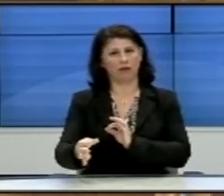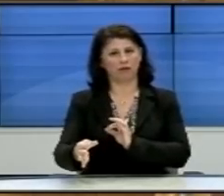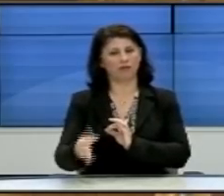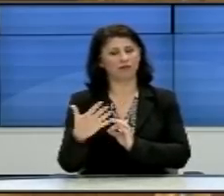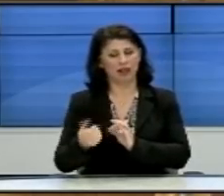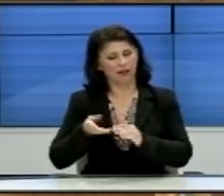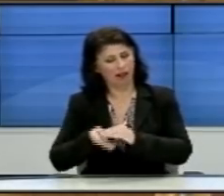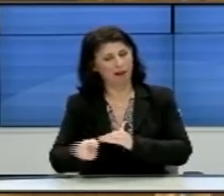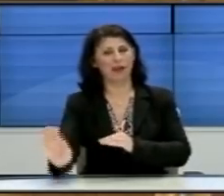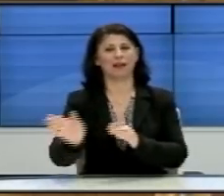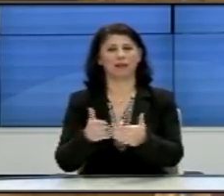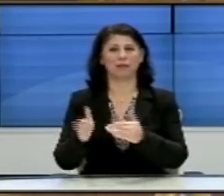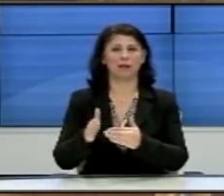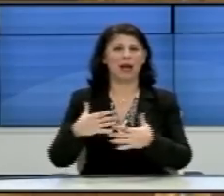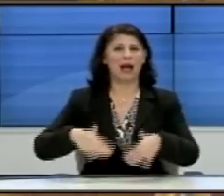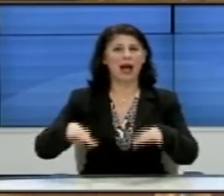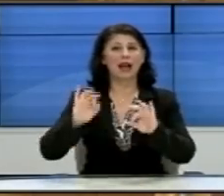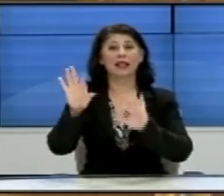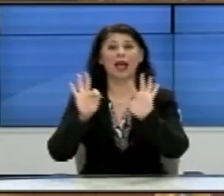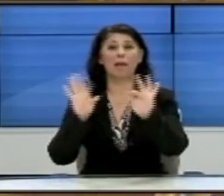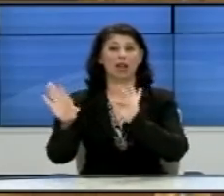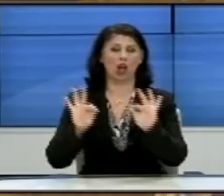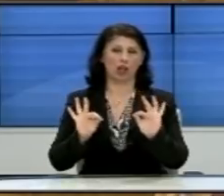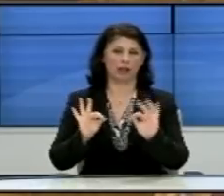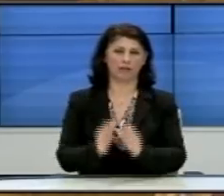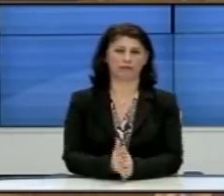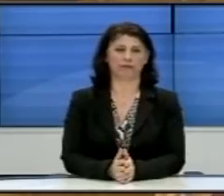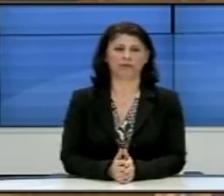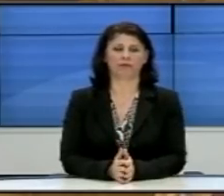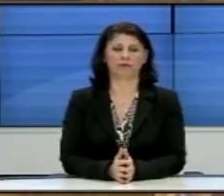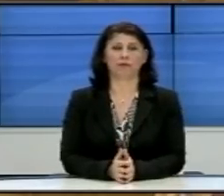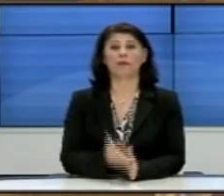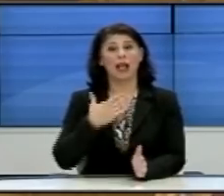περάσουν σε τμήματα των πρώτων τους επιλογών. Θέλετε